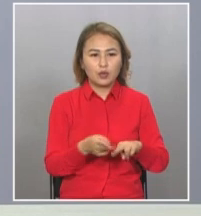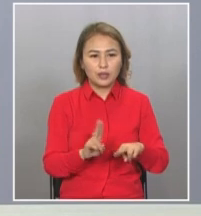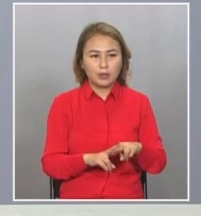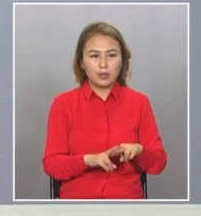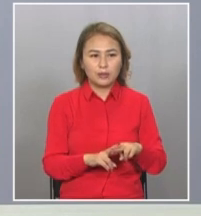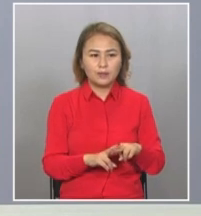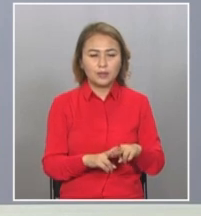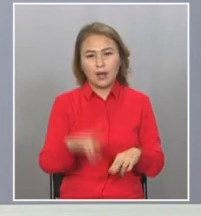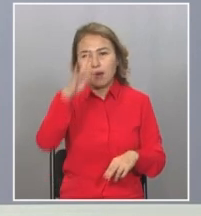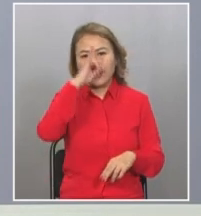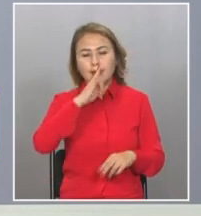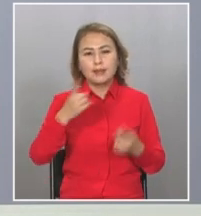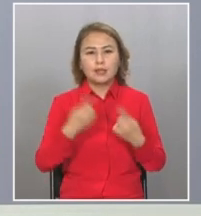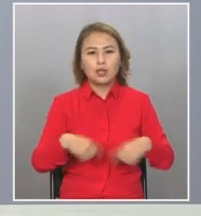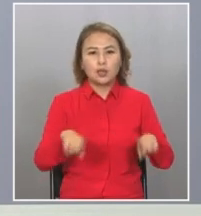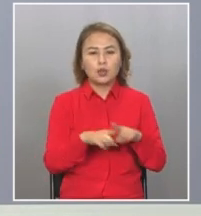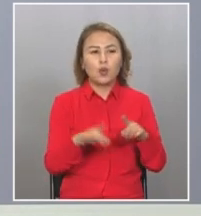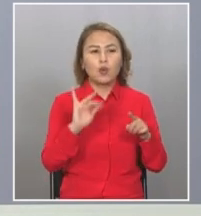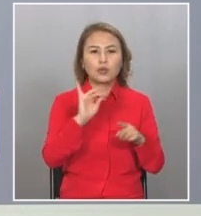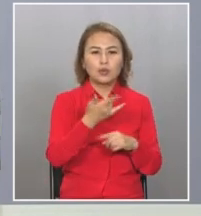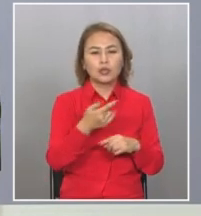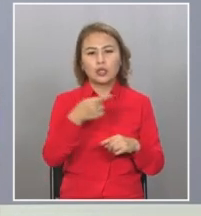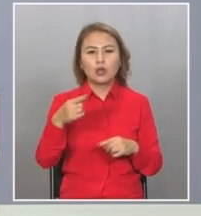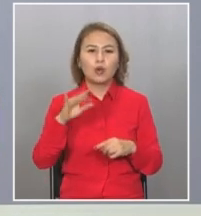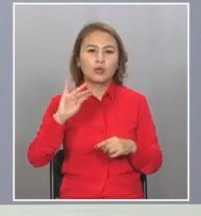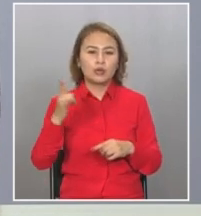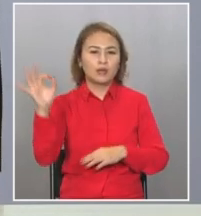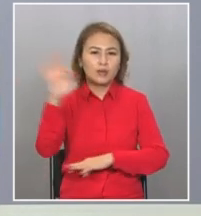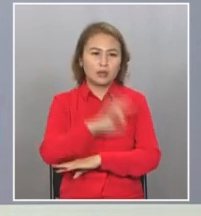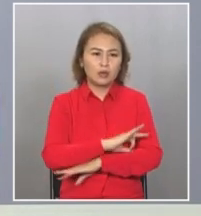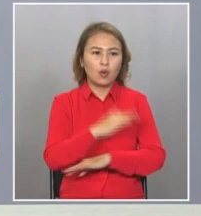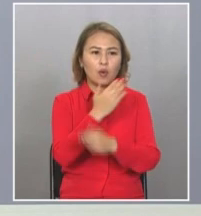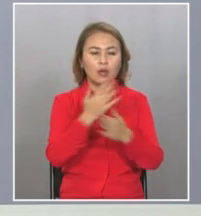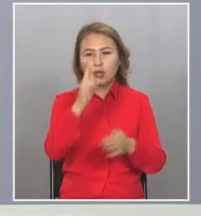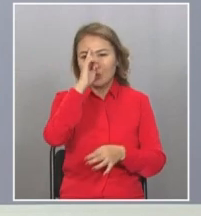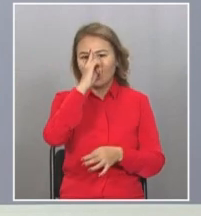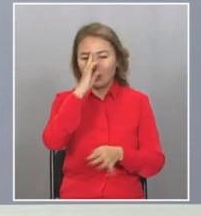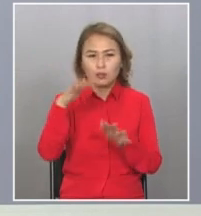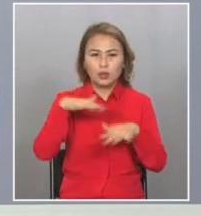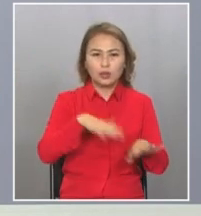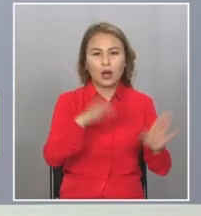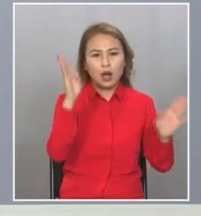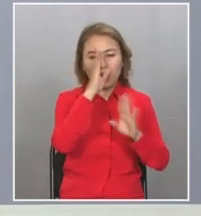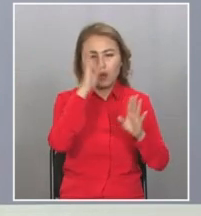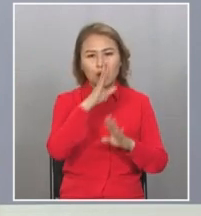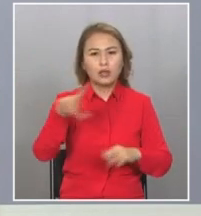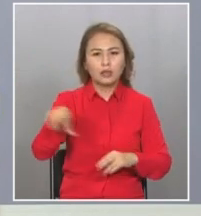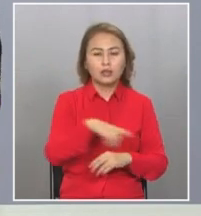Мысалға, Қазақстанның территориясындағы оңтүстік және оңтүстік шығыстағы таулар ол Үнді мұхитынан келетін ауа ағындарын